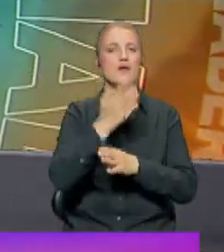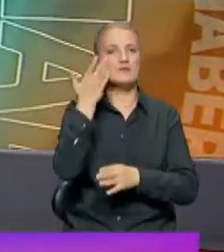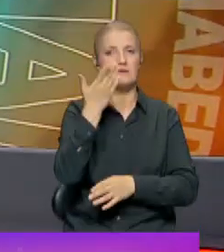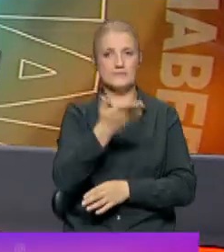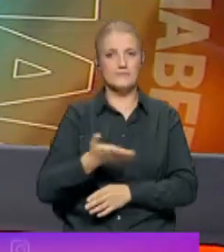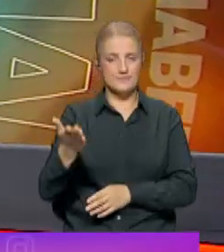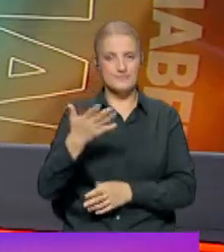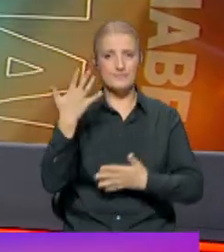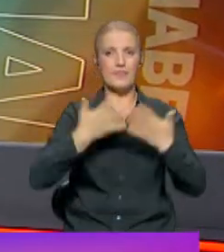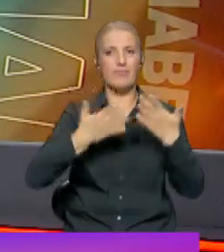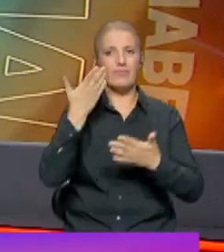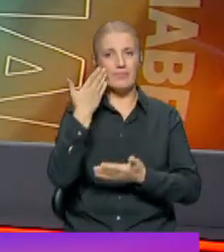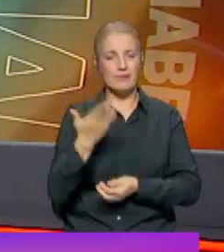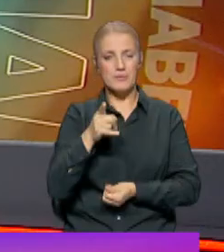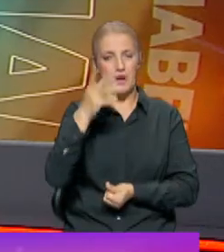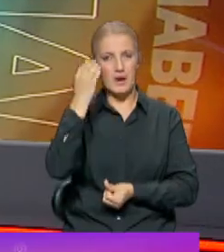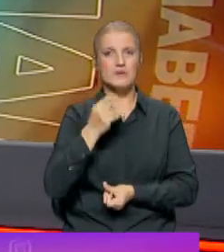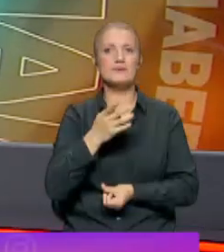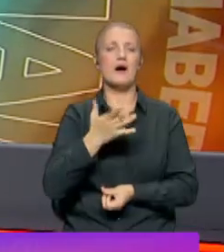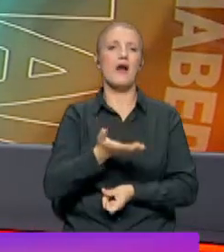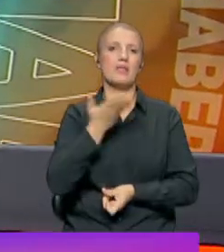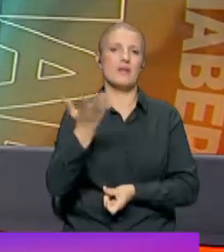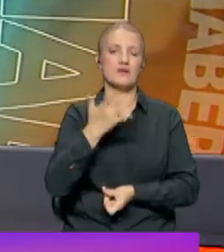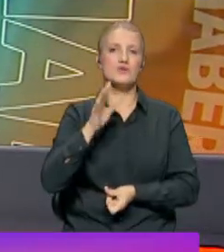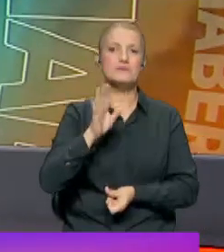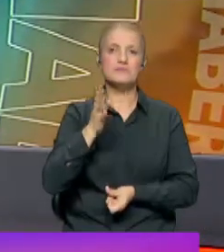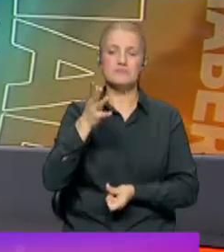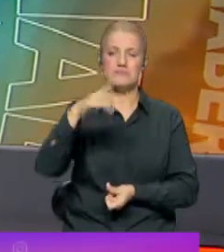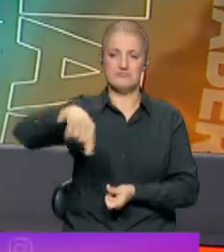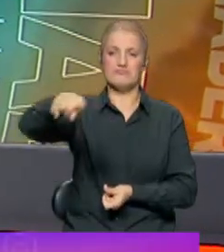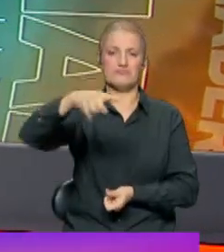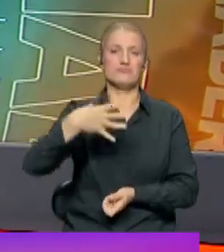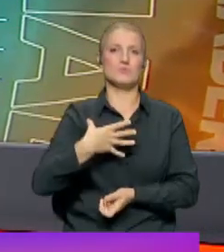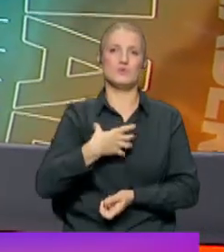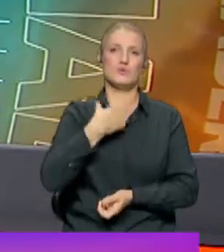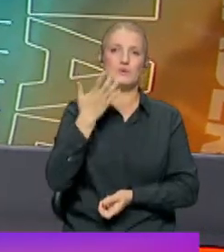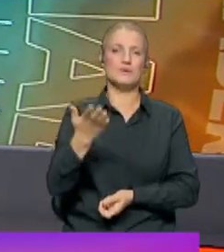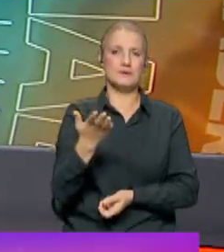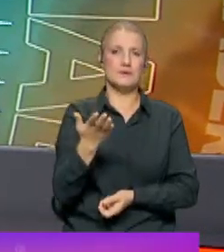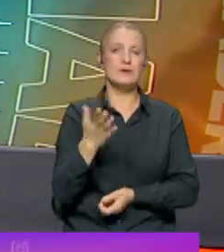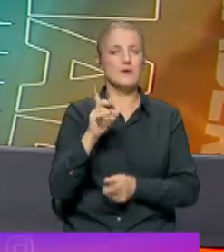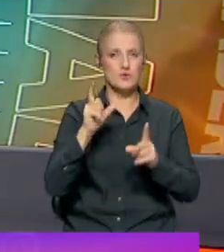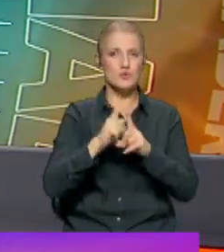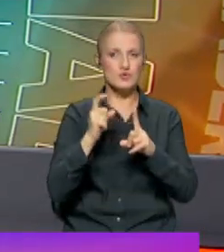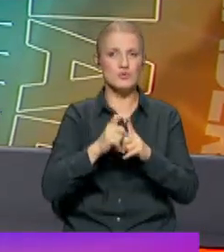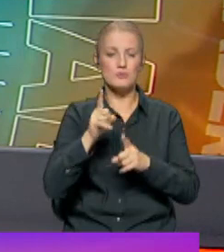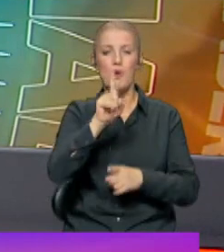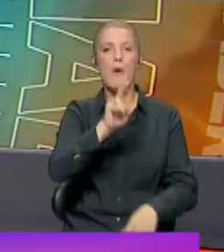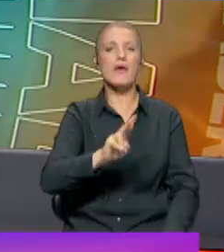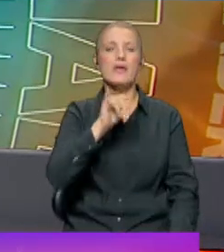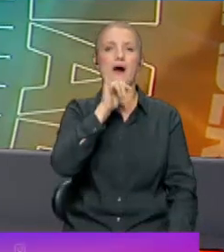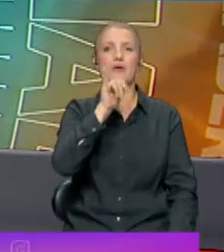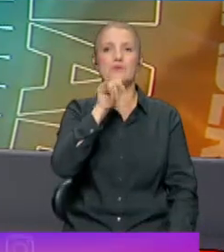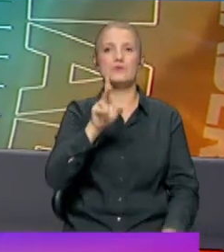ekran bu ekran başındalar bunu anlıyorum ateş düştüğü yeri yakar dedik ya ateşin Düştüğü Yeri yakması durumunun bu